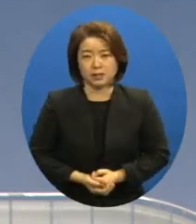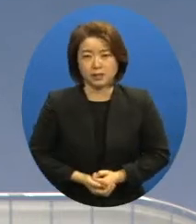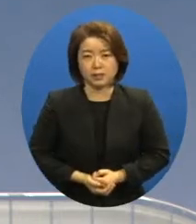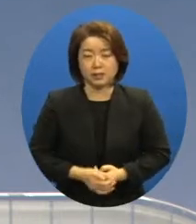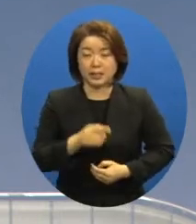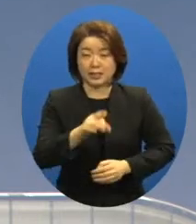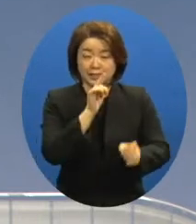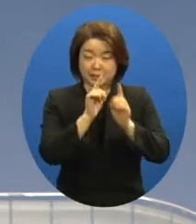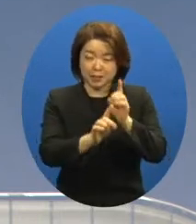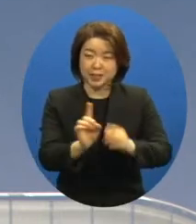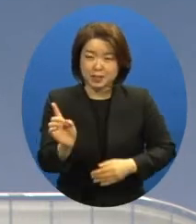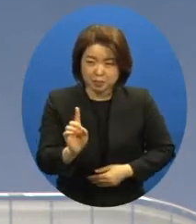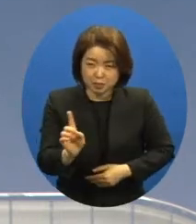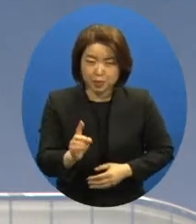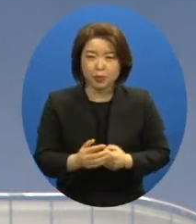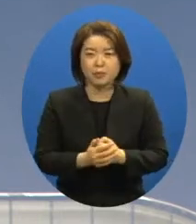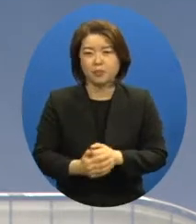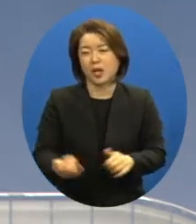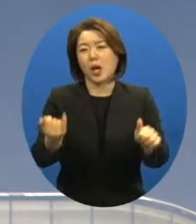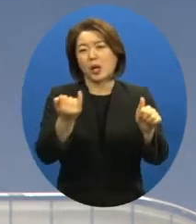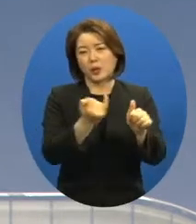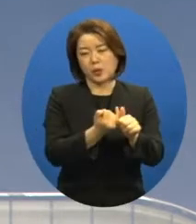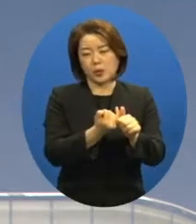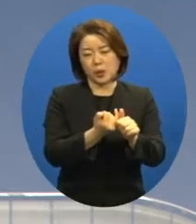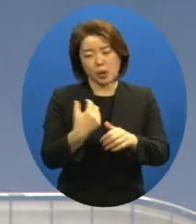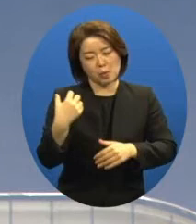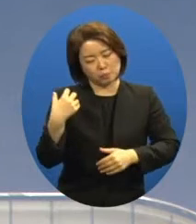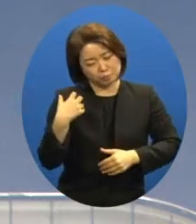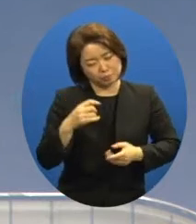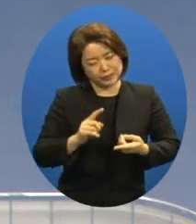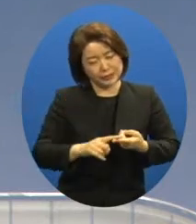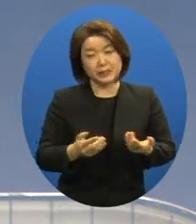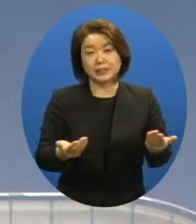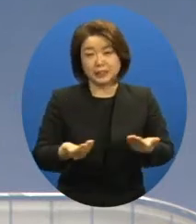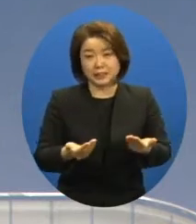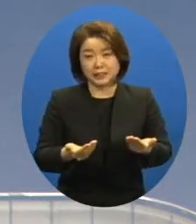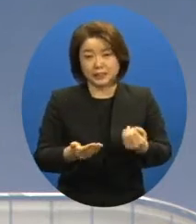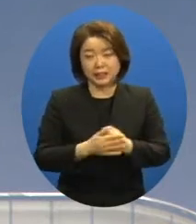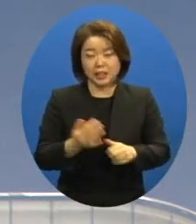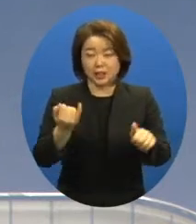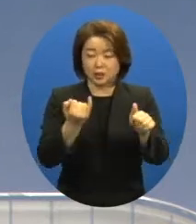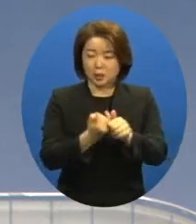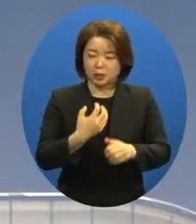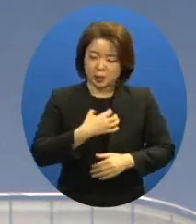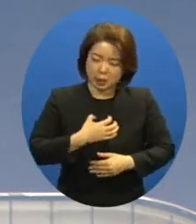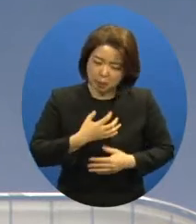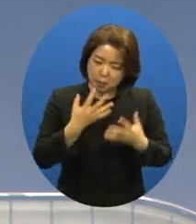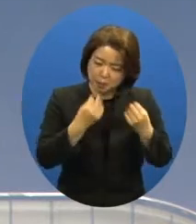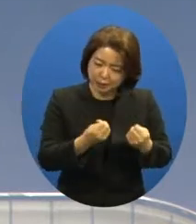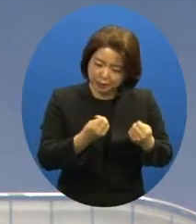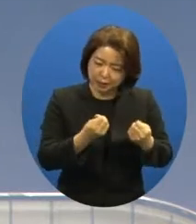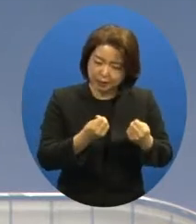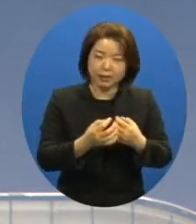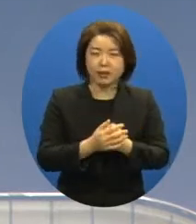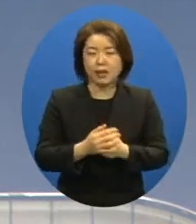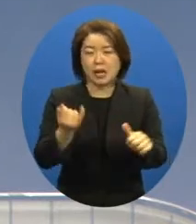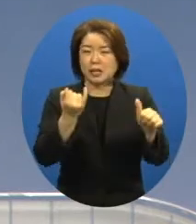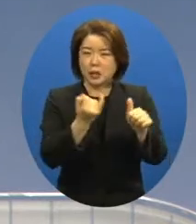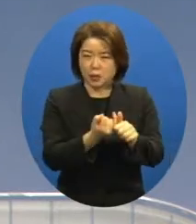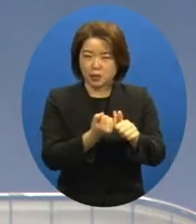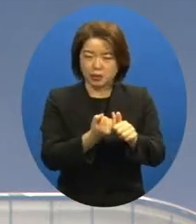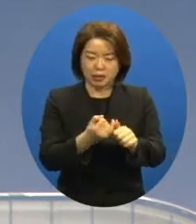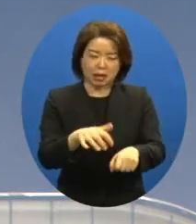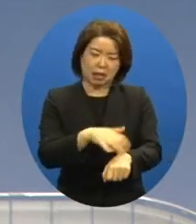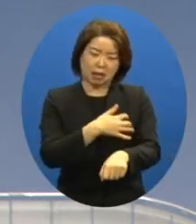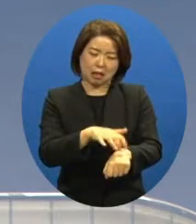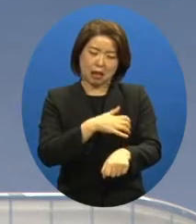이 말씀은 결혼은 부담스러운 일이다. 결혼은 염려만 많다. 결혼은